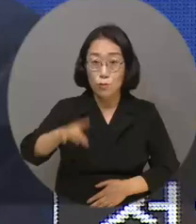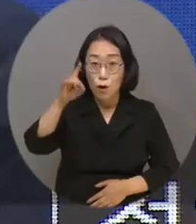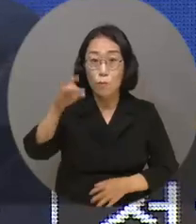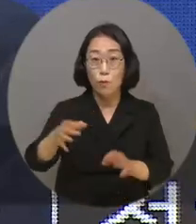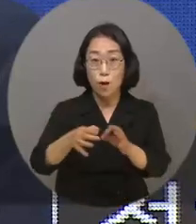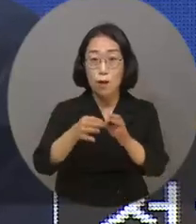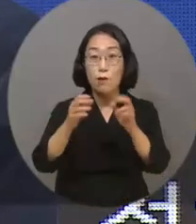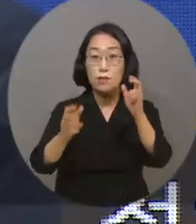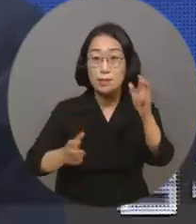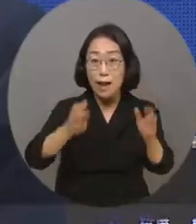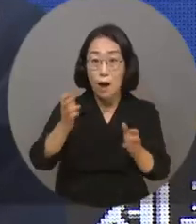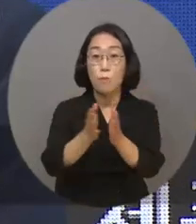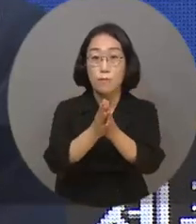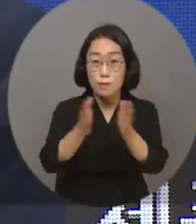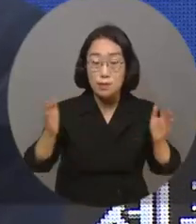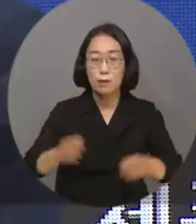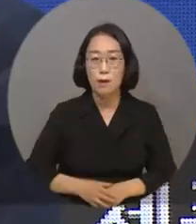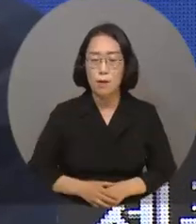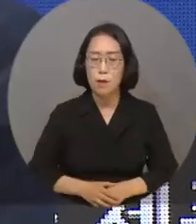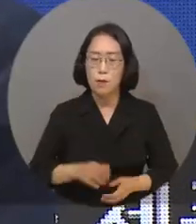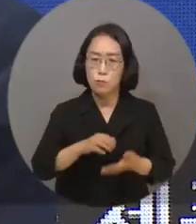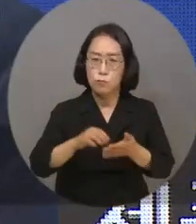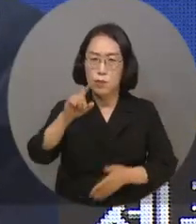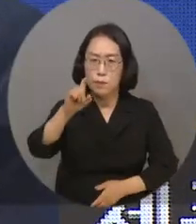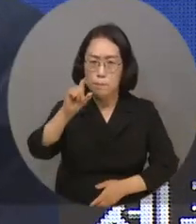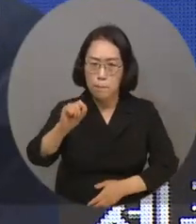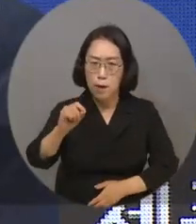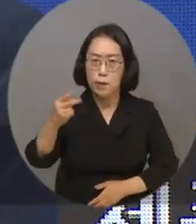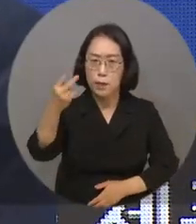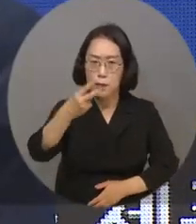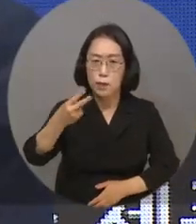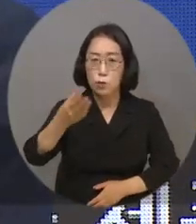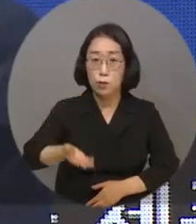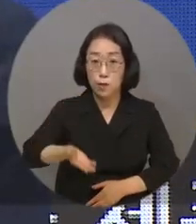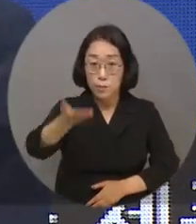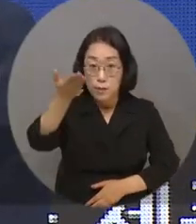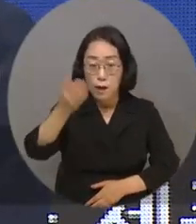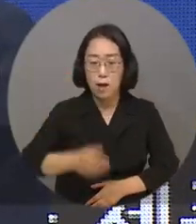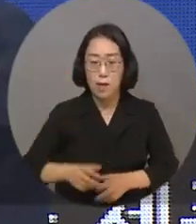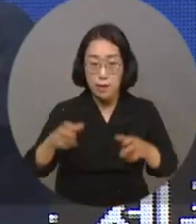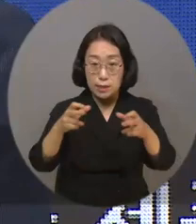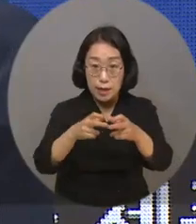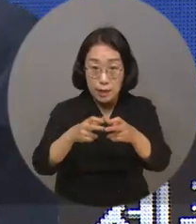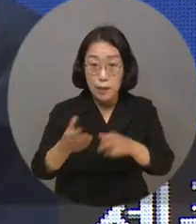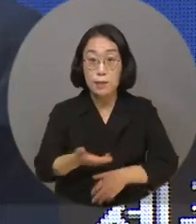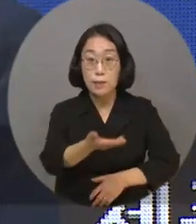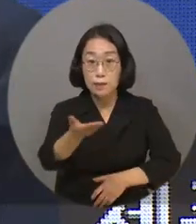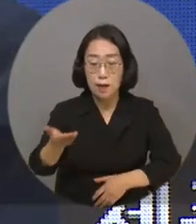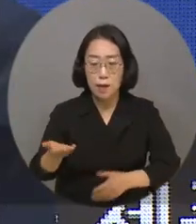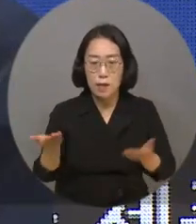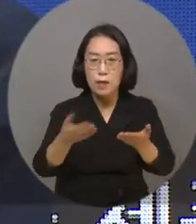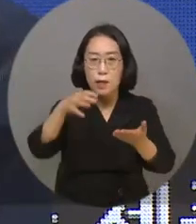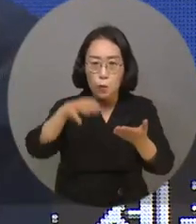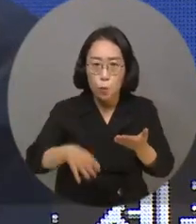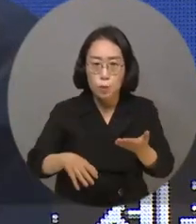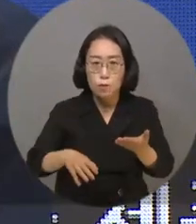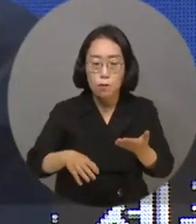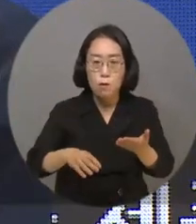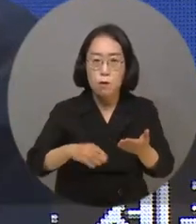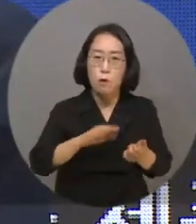사업이 시작된 이후 약 10만 2천 명의 장애인 근로자가 직장에서 능력을 최대한 발휘할 수